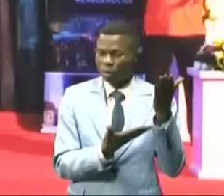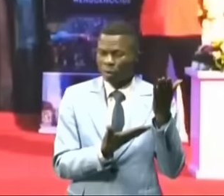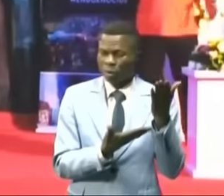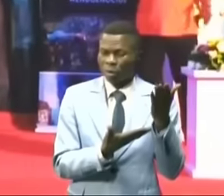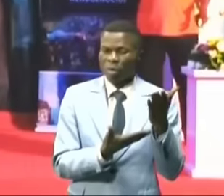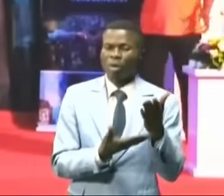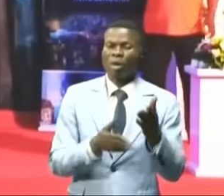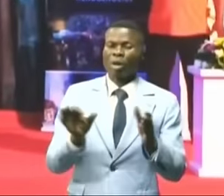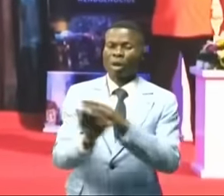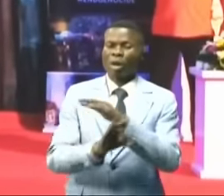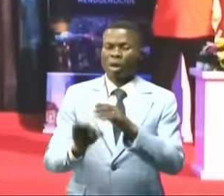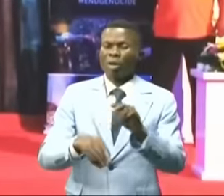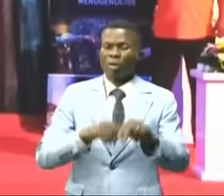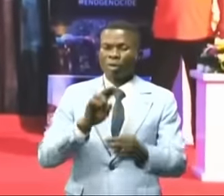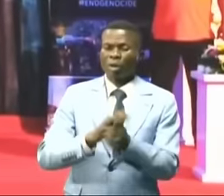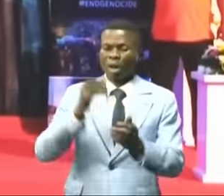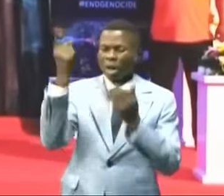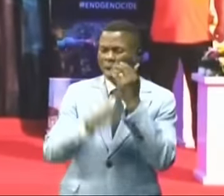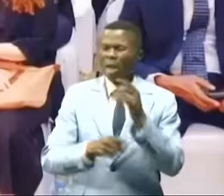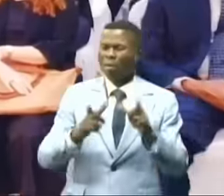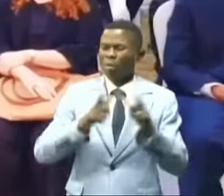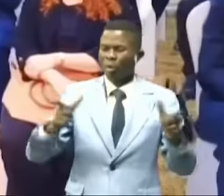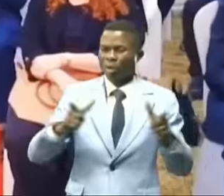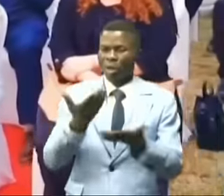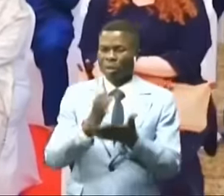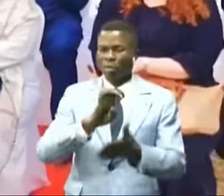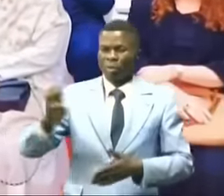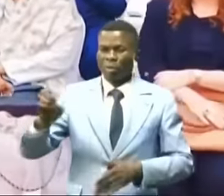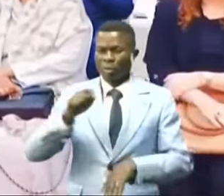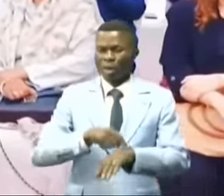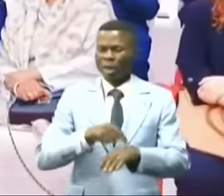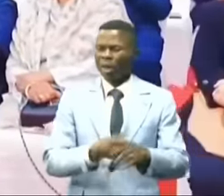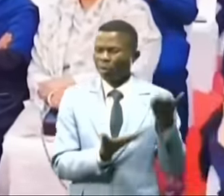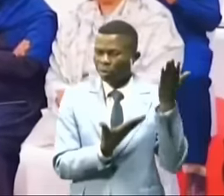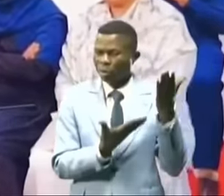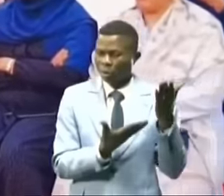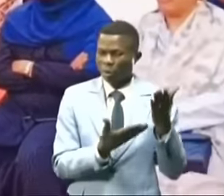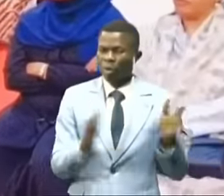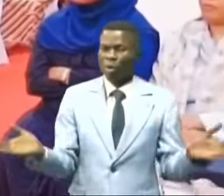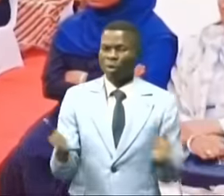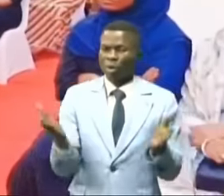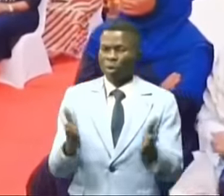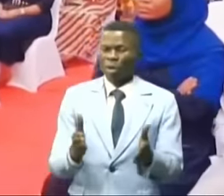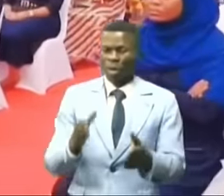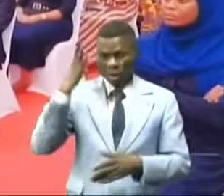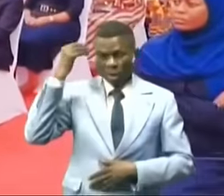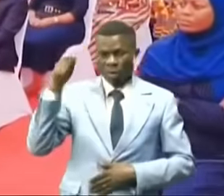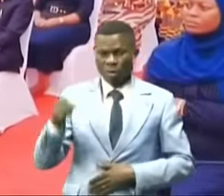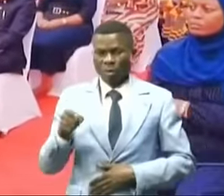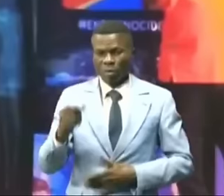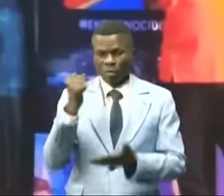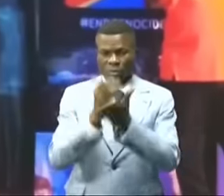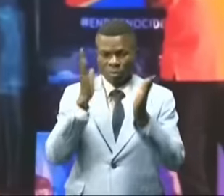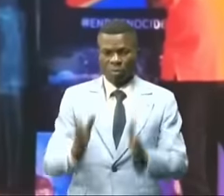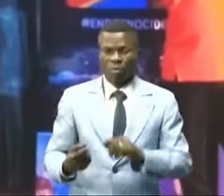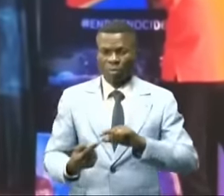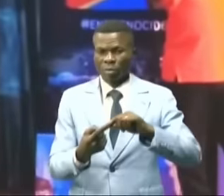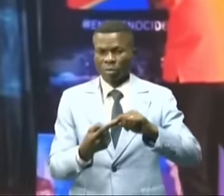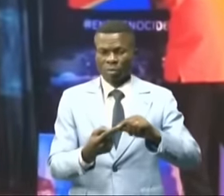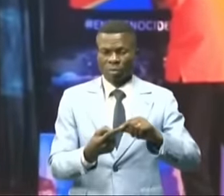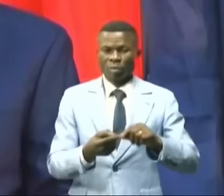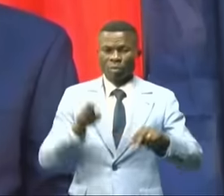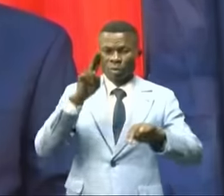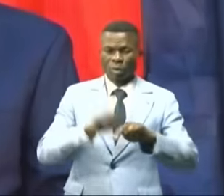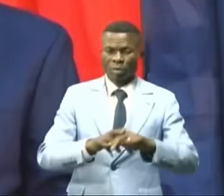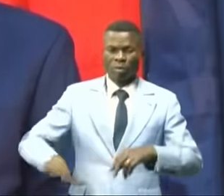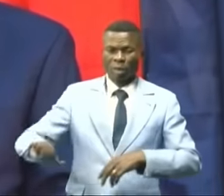générale de ce qui se passe à l'est du pays. D'un ton fort, motivé par son expérience, l'ambassadeur extraordinaire et